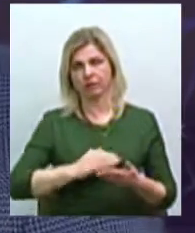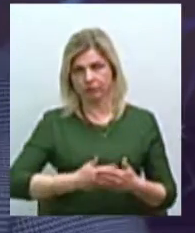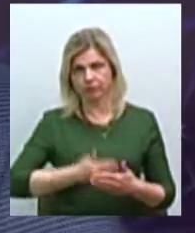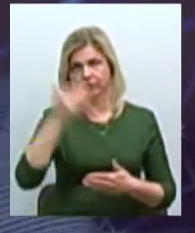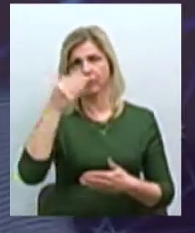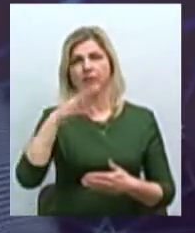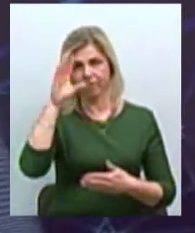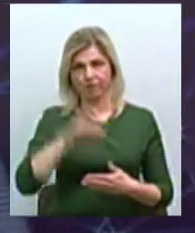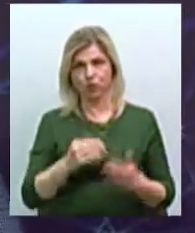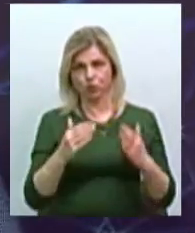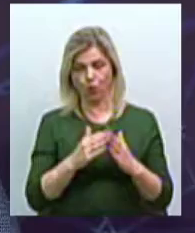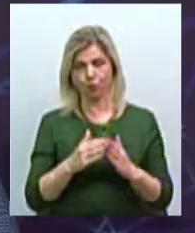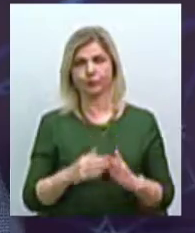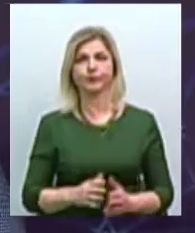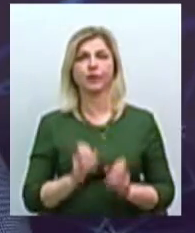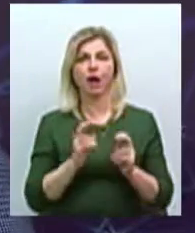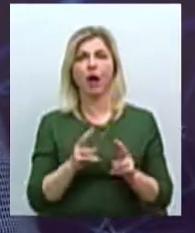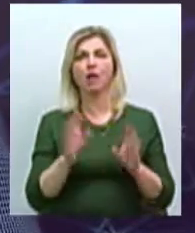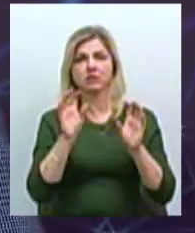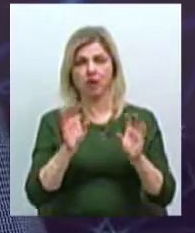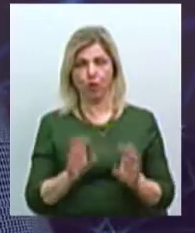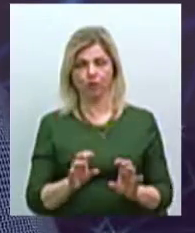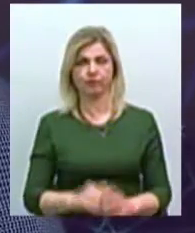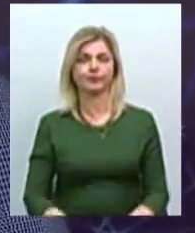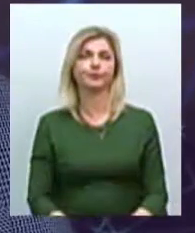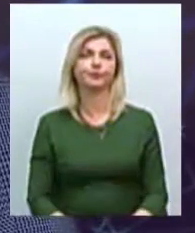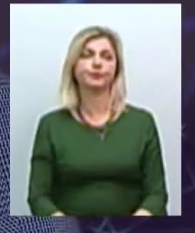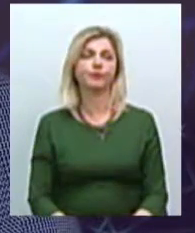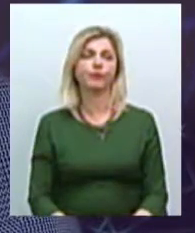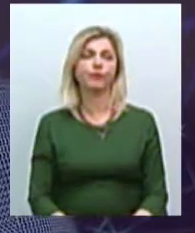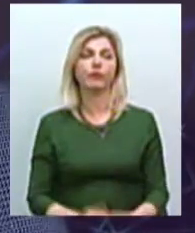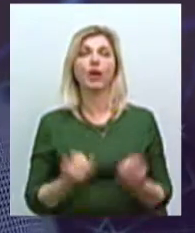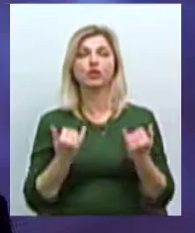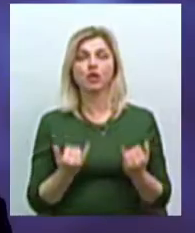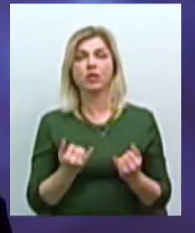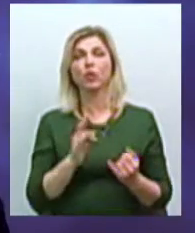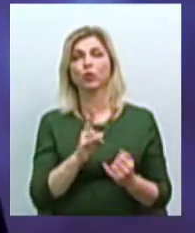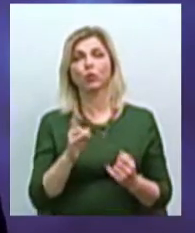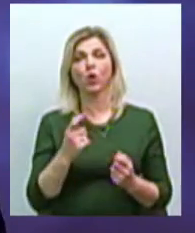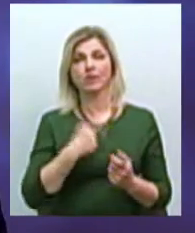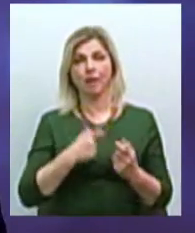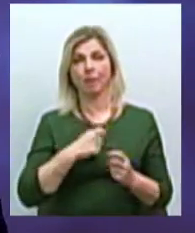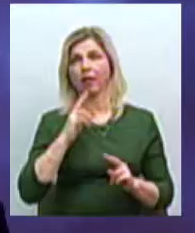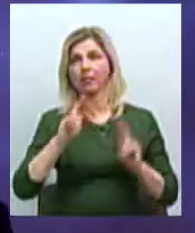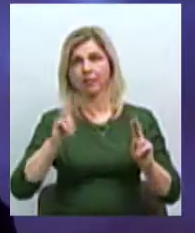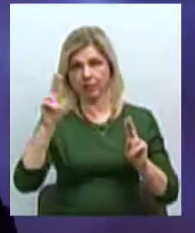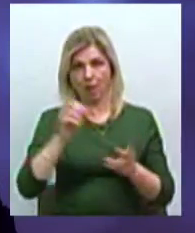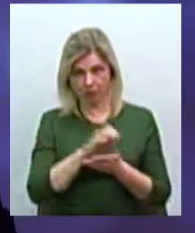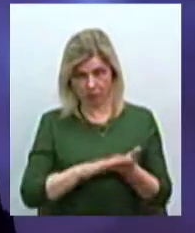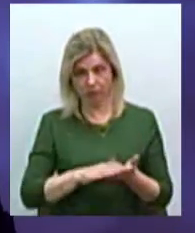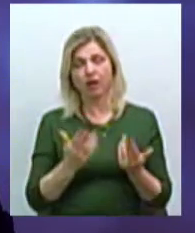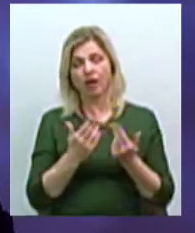так как это требует законодательство и ДСТУ. Ну а сейчас латочное утепление происходит?